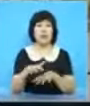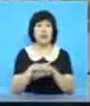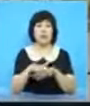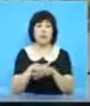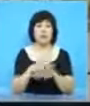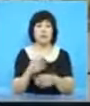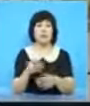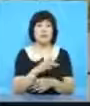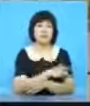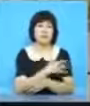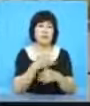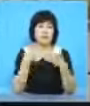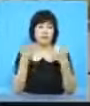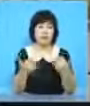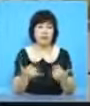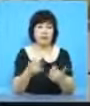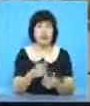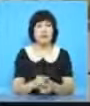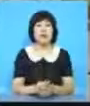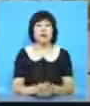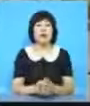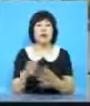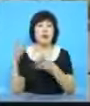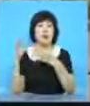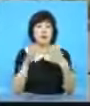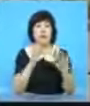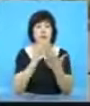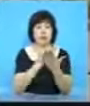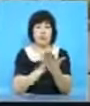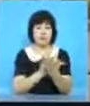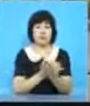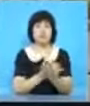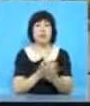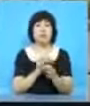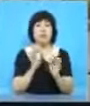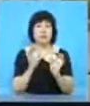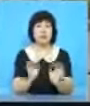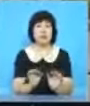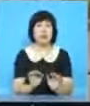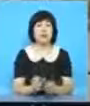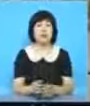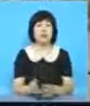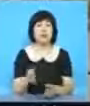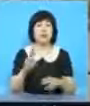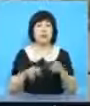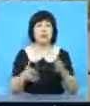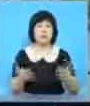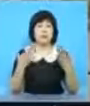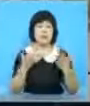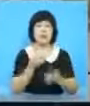жасалған, автобус қатынастары жолға қойылған, халықтың көңіл күйі өте